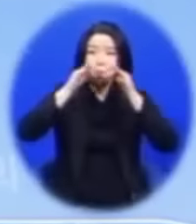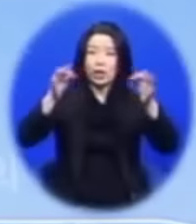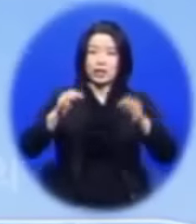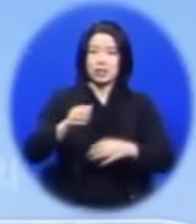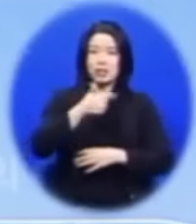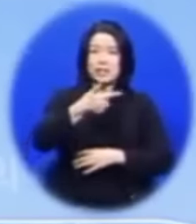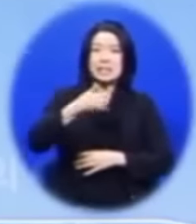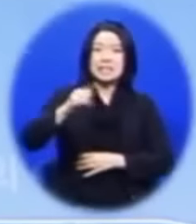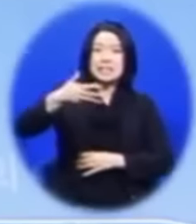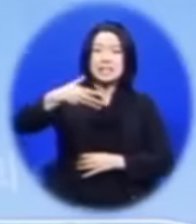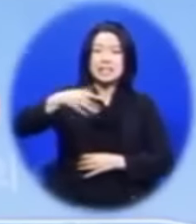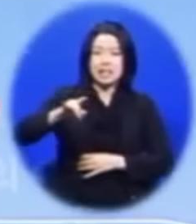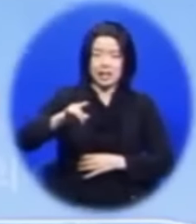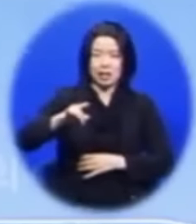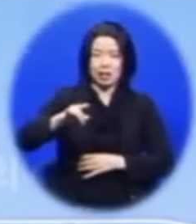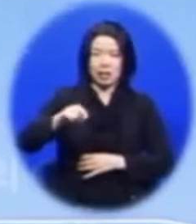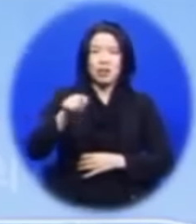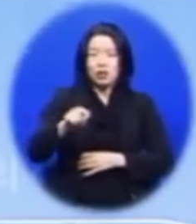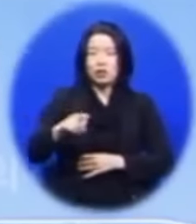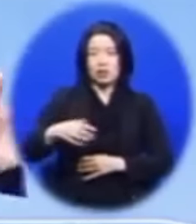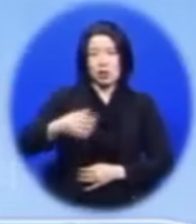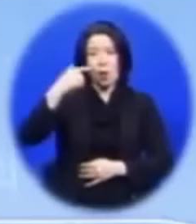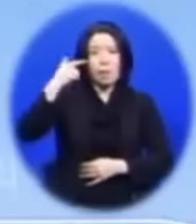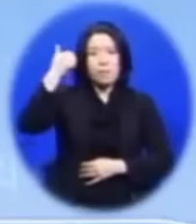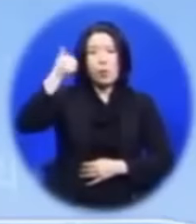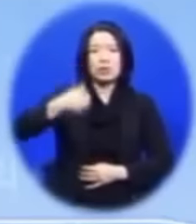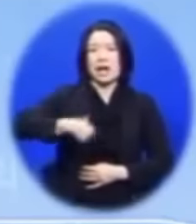니체 그가 목사 아들이었고